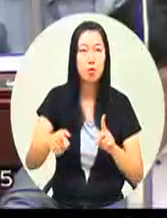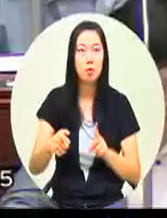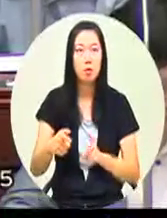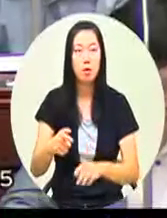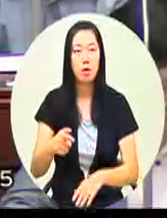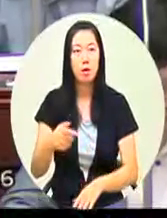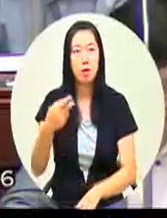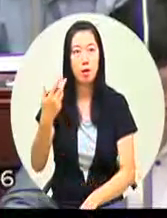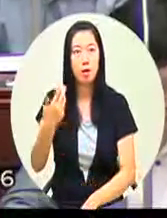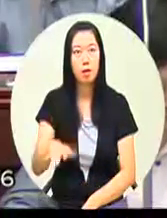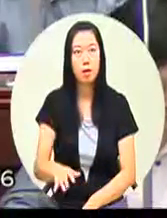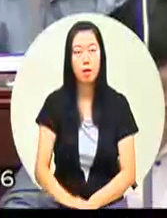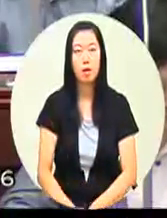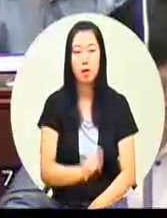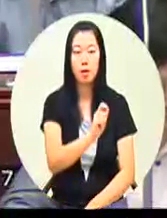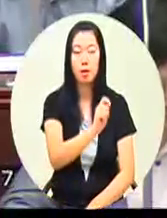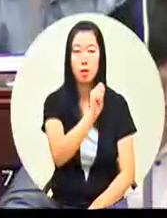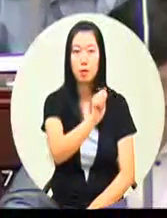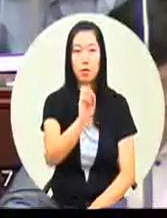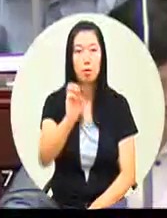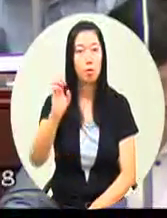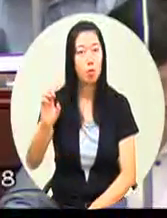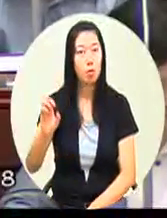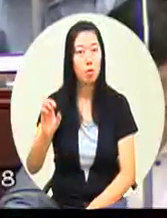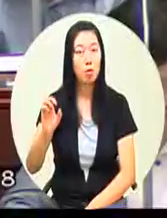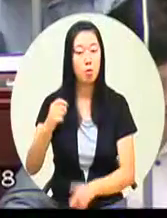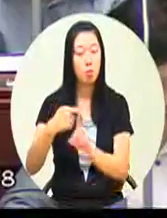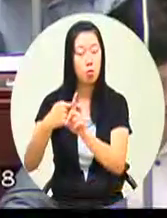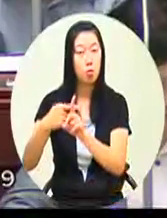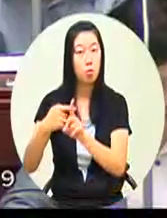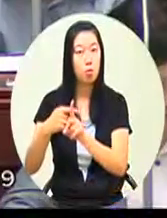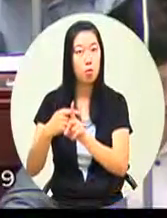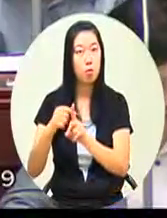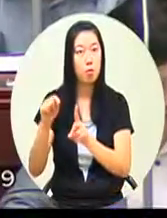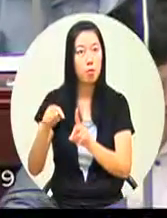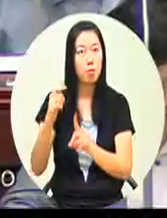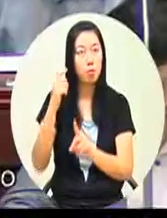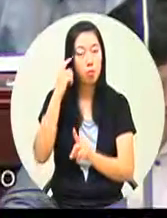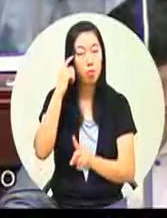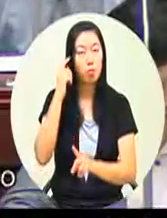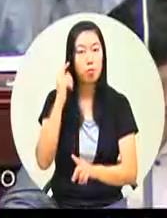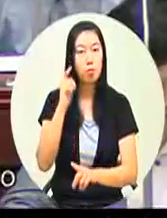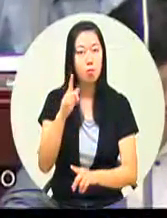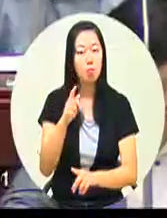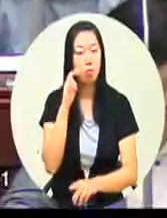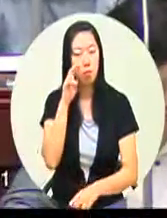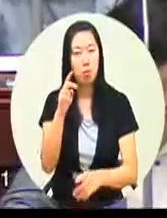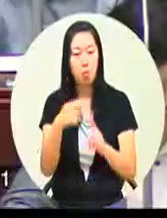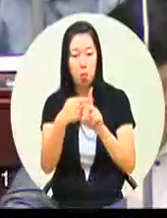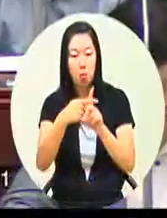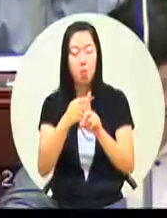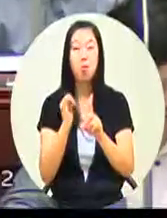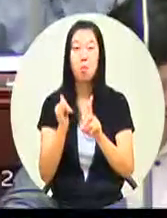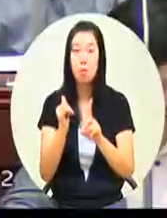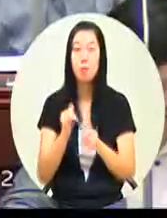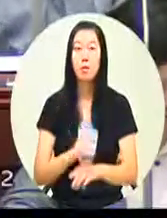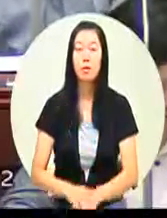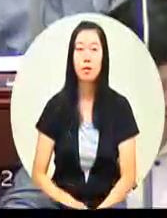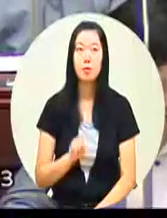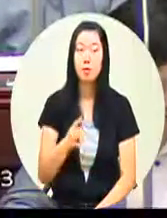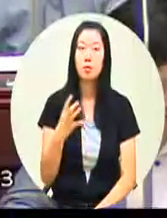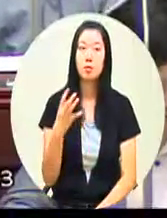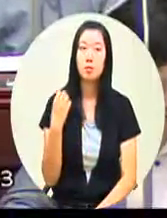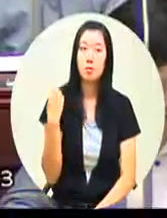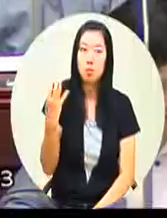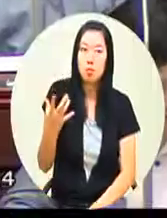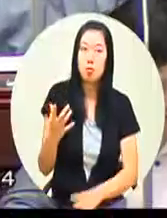的一个TOC 指数等等哈，事实上的水质事实上都非常的好。尤其这次新的这个竹寮的